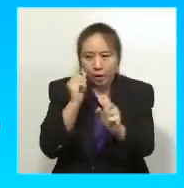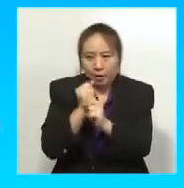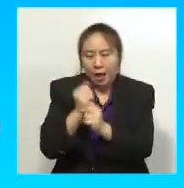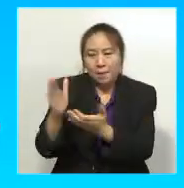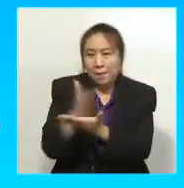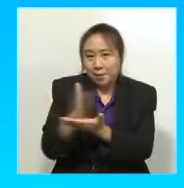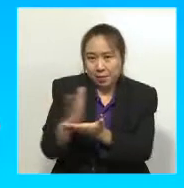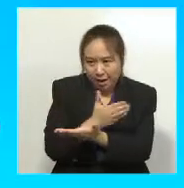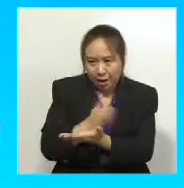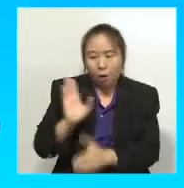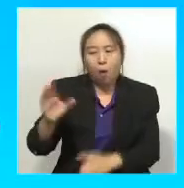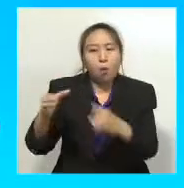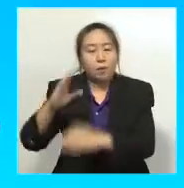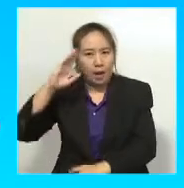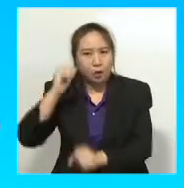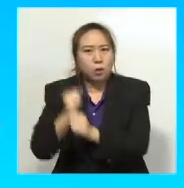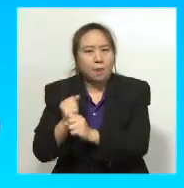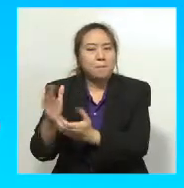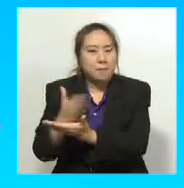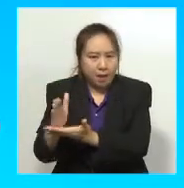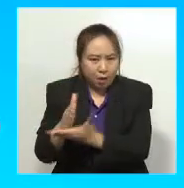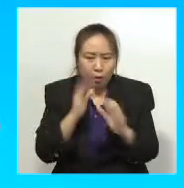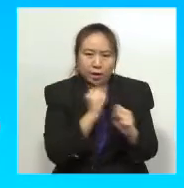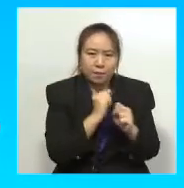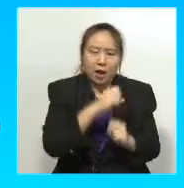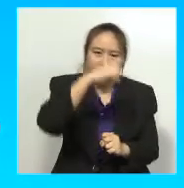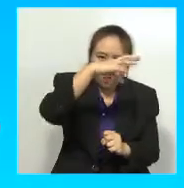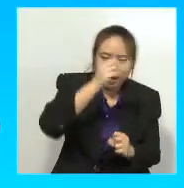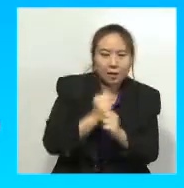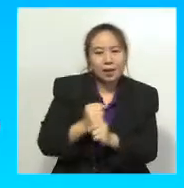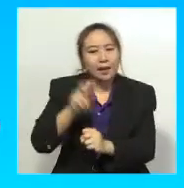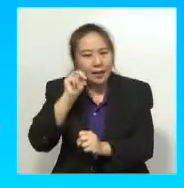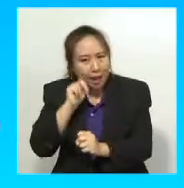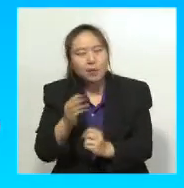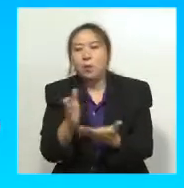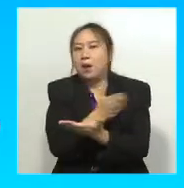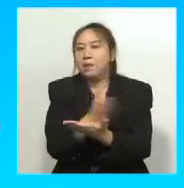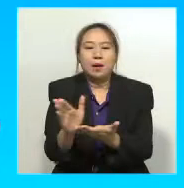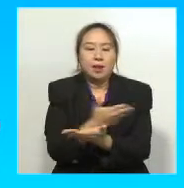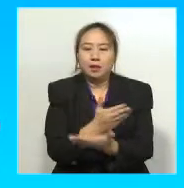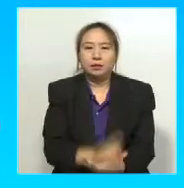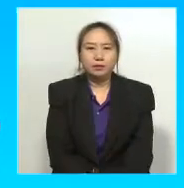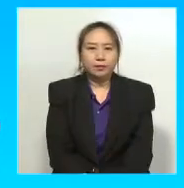ของชุดซิลก็ต้องแบ่งกันเจ้าที่เดินสายไฟเจ้าที่ปั๊มน้ำก็ต้องทำกันในขณะนี้ไม่มีหยุด